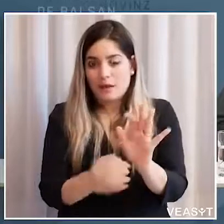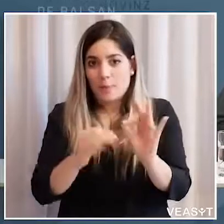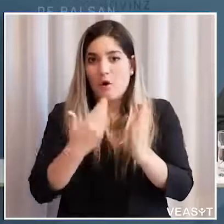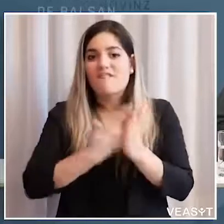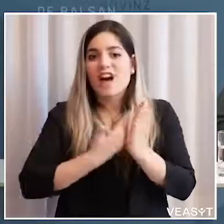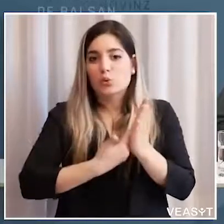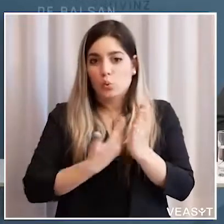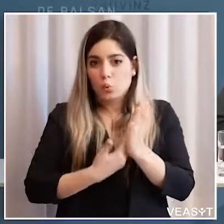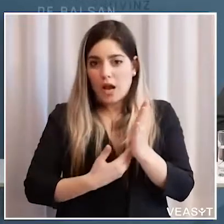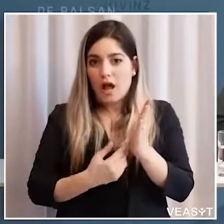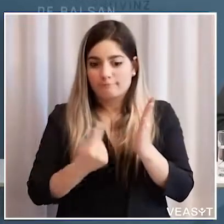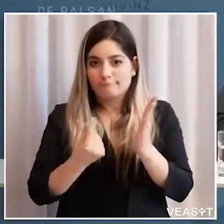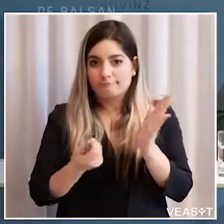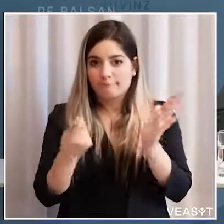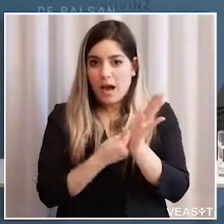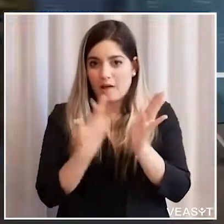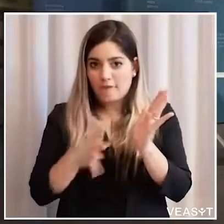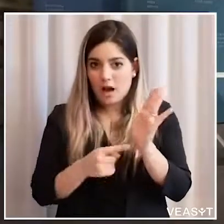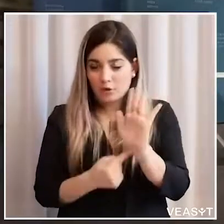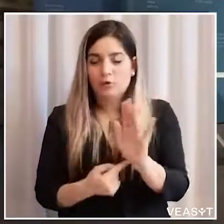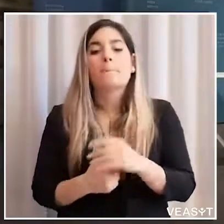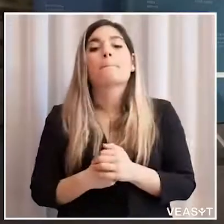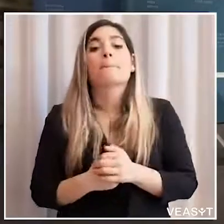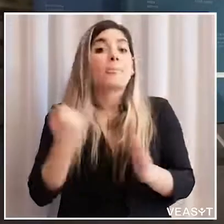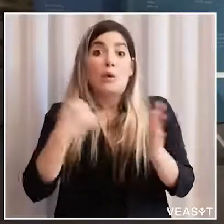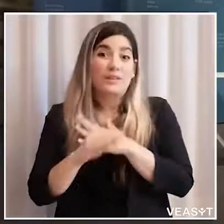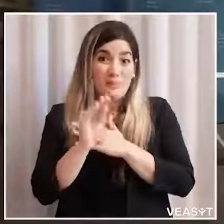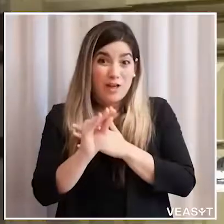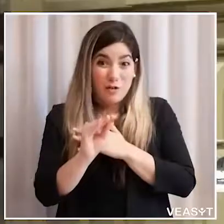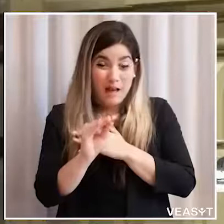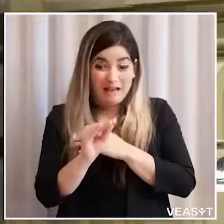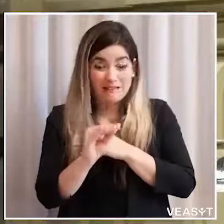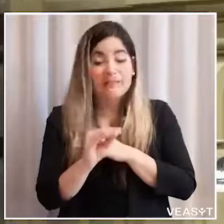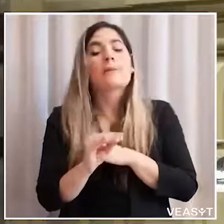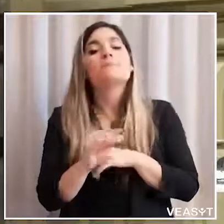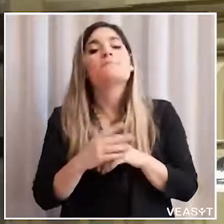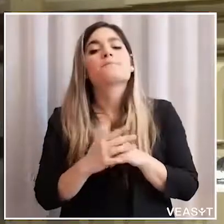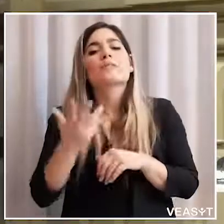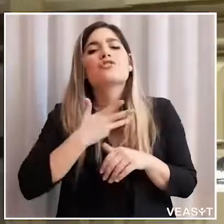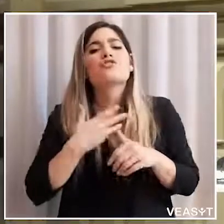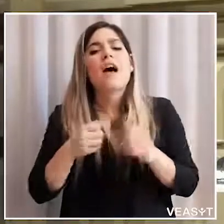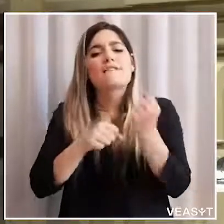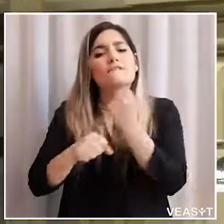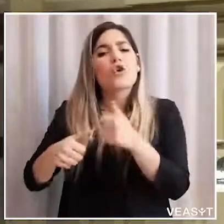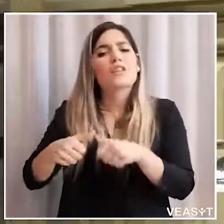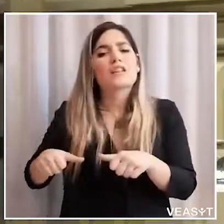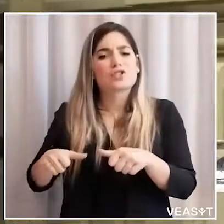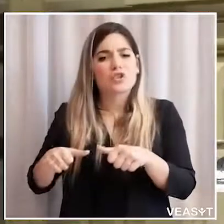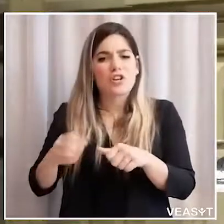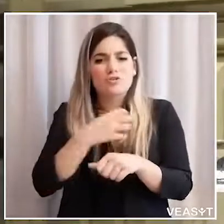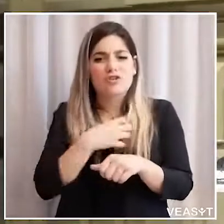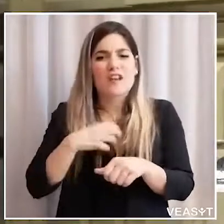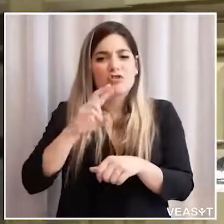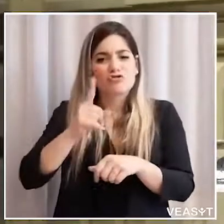c'è la futura a saldata sarebbe l'ultima domanda secondo un'importante fondazione